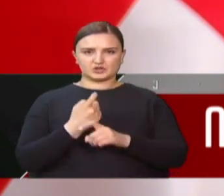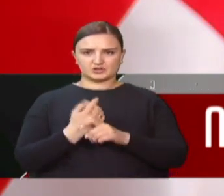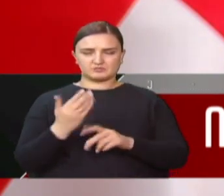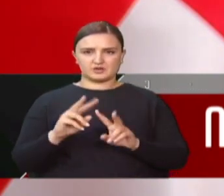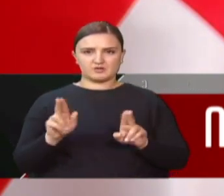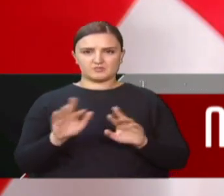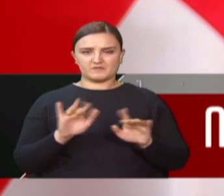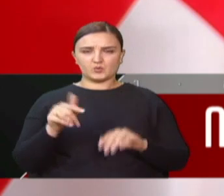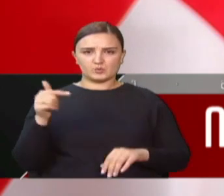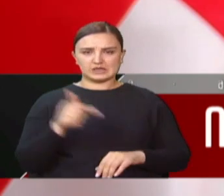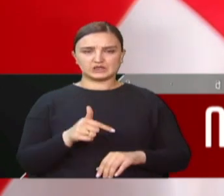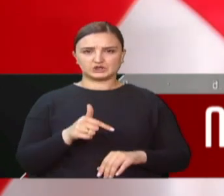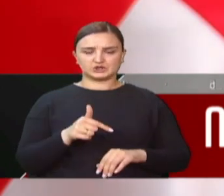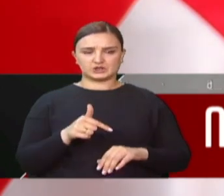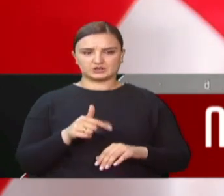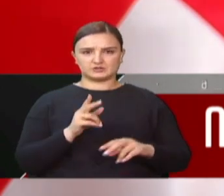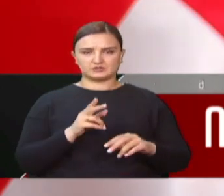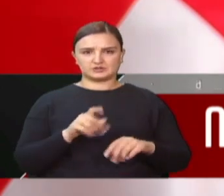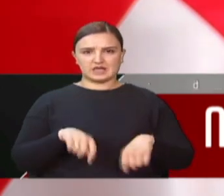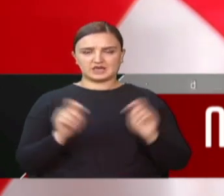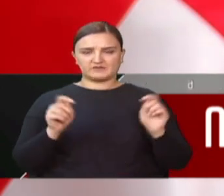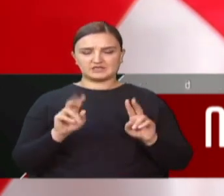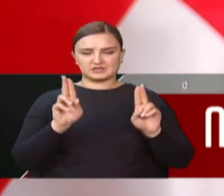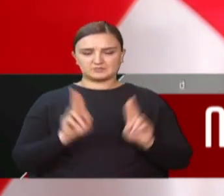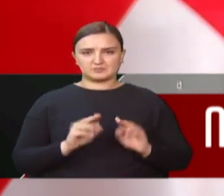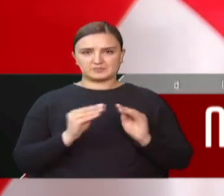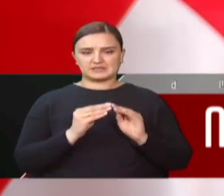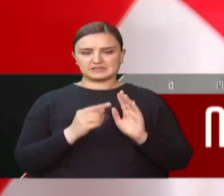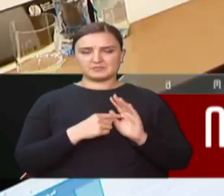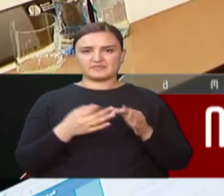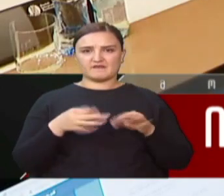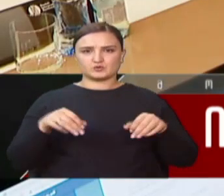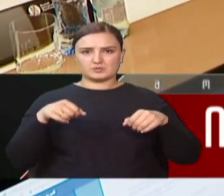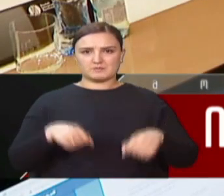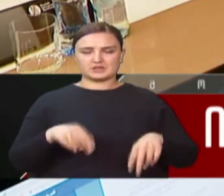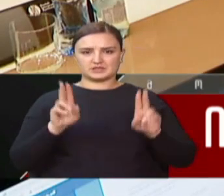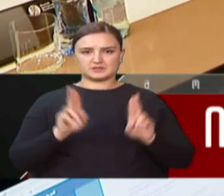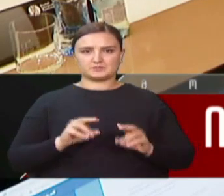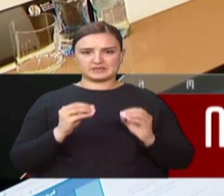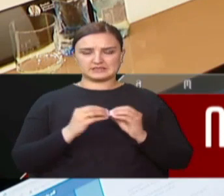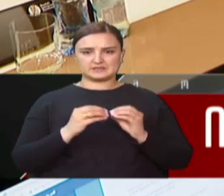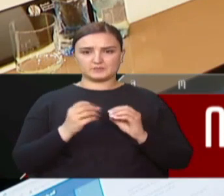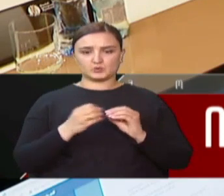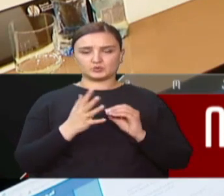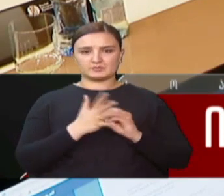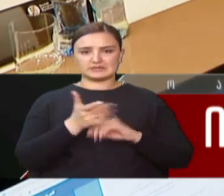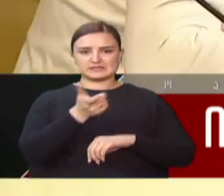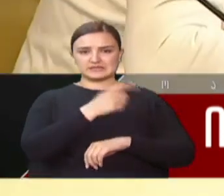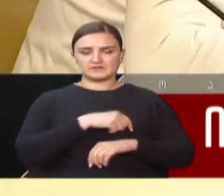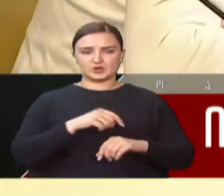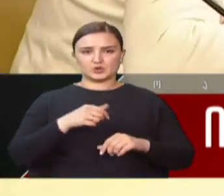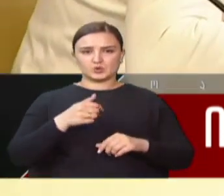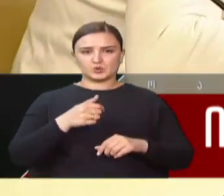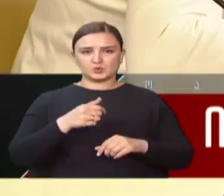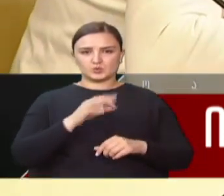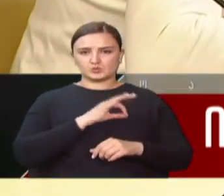უხეშად ხელყვეს ის პრინციპი, რასაც ჰქვია თავისუფალი მანდატის პრინციპი. Ამ დროისთვის 15 წევრიანი იუსტიციის